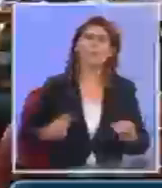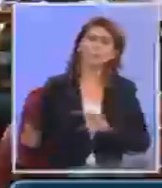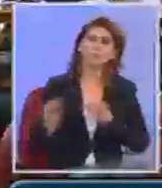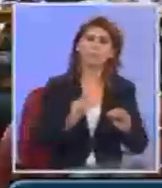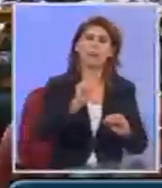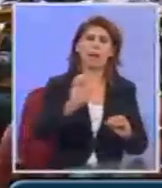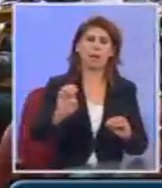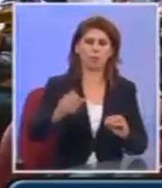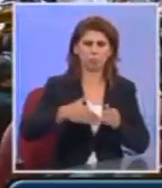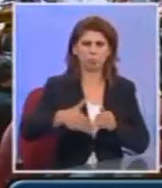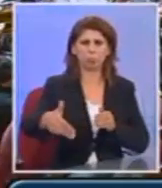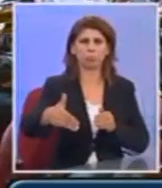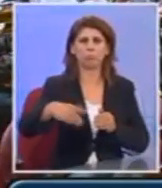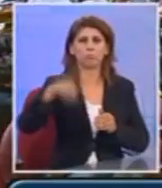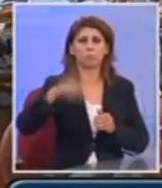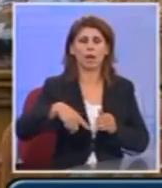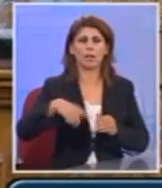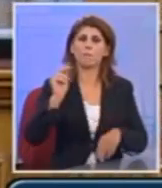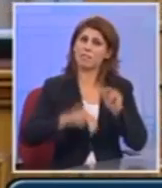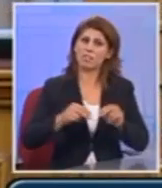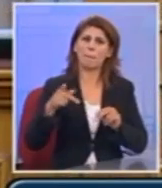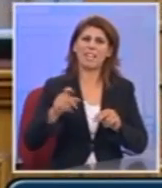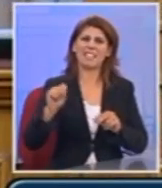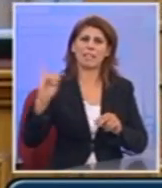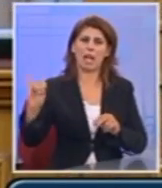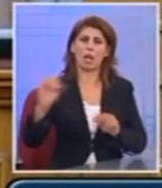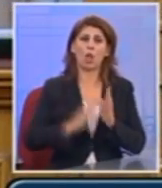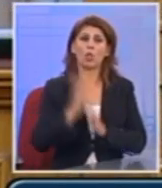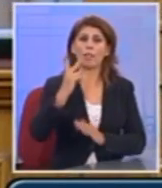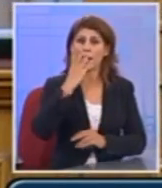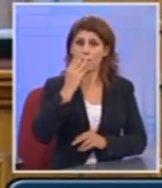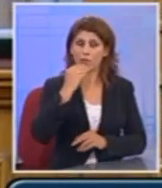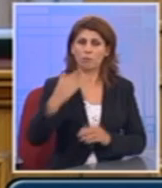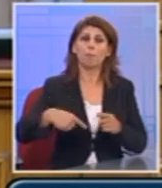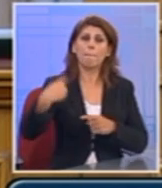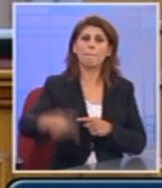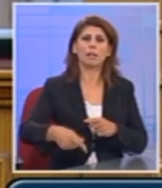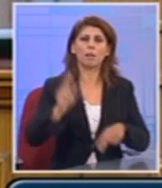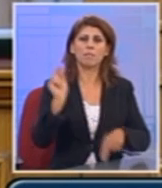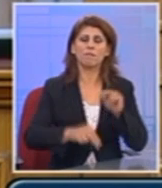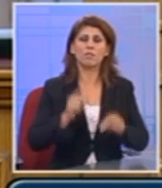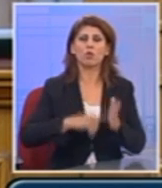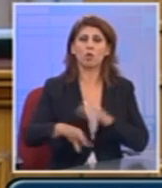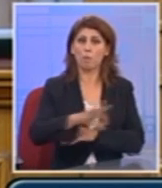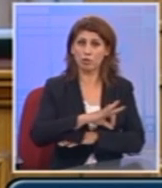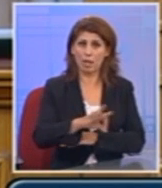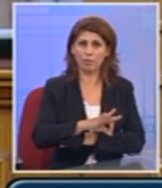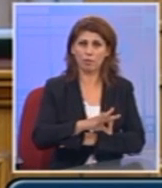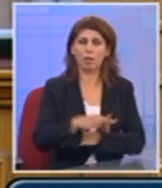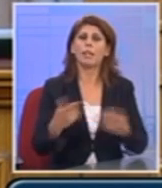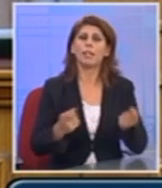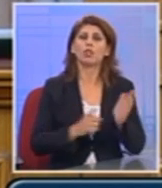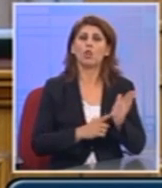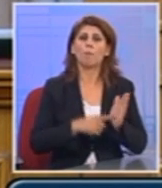σε λίγες μέρες ψηφίζεται το psi στις 12 του φλεβάρη σε λίγες μέρες ψηφίζεται και το νομοσχέδιο και γίνεται ο